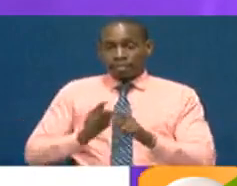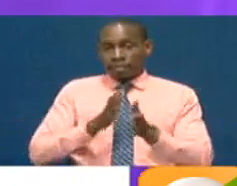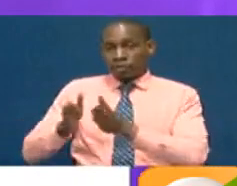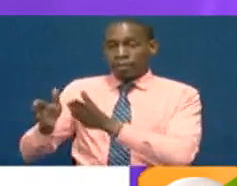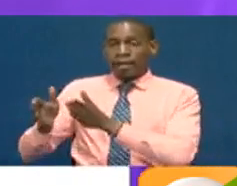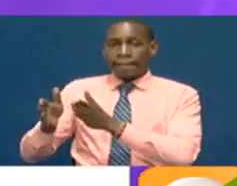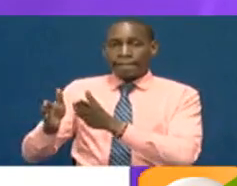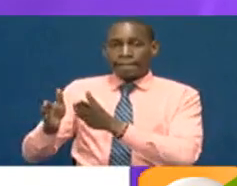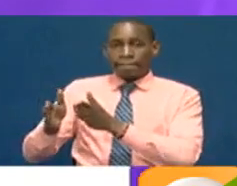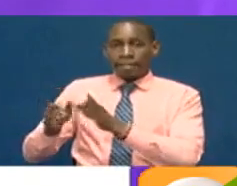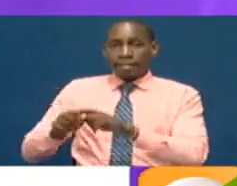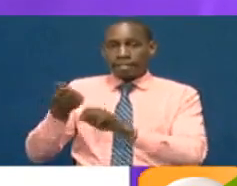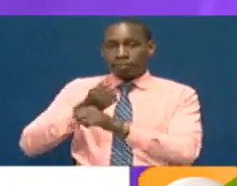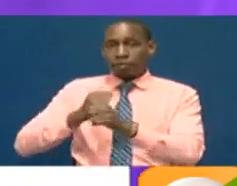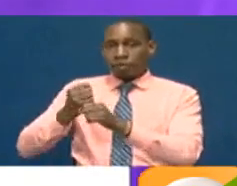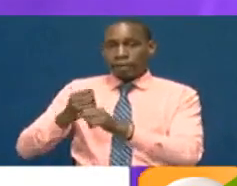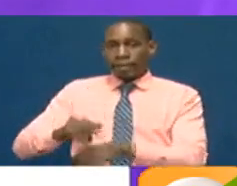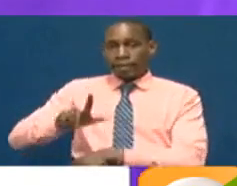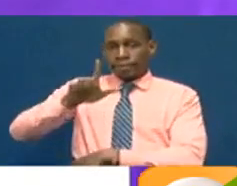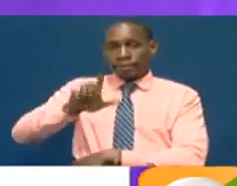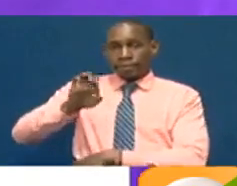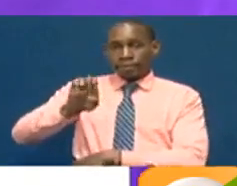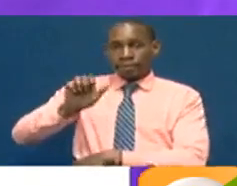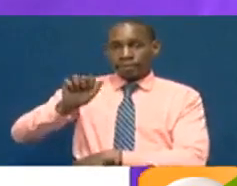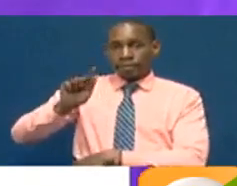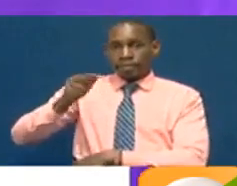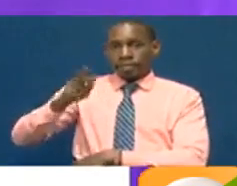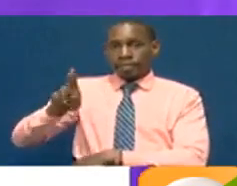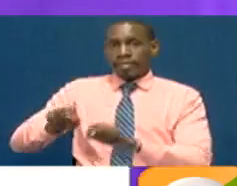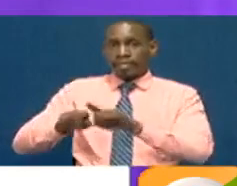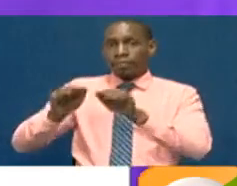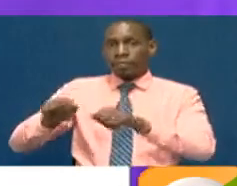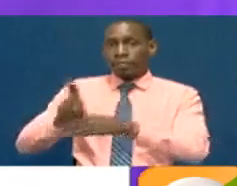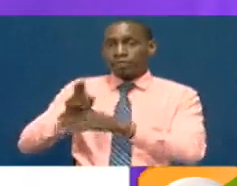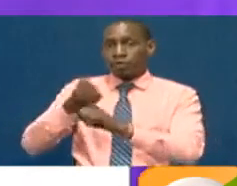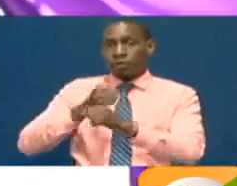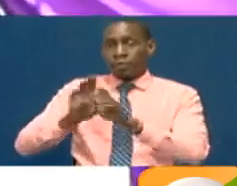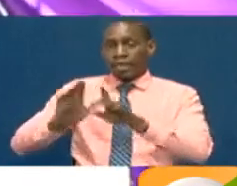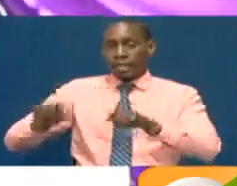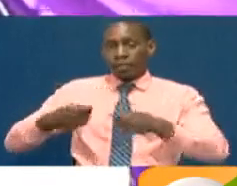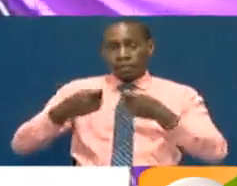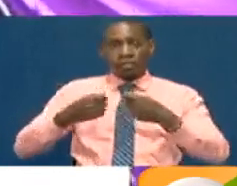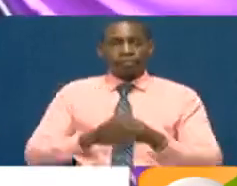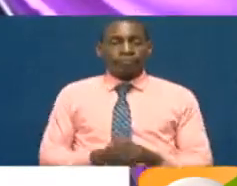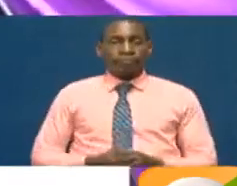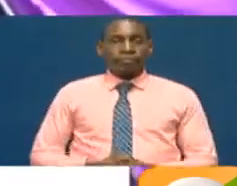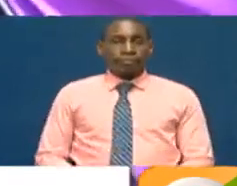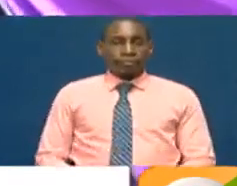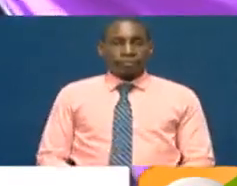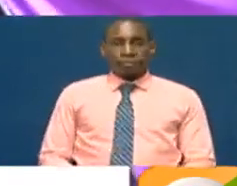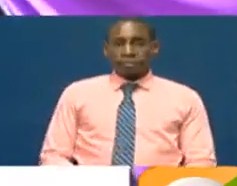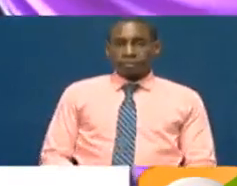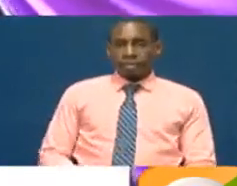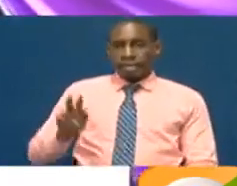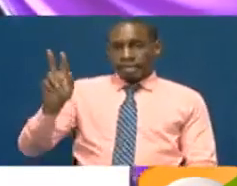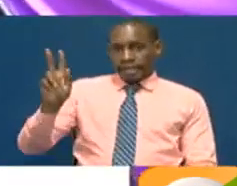prepare, alafu tunatengeneza naye leather. Leather hizo tunatumia kutengeneza viatu. Kenya,